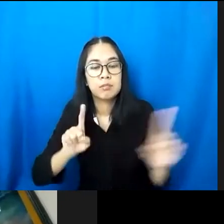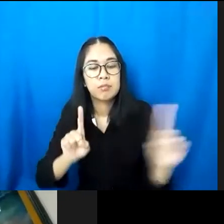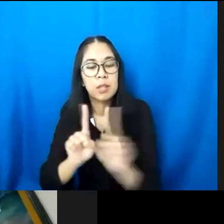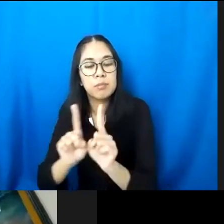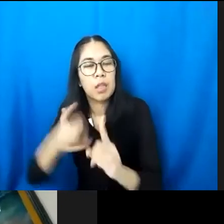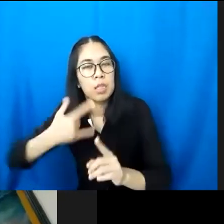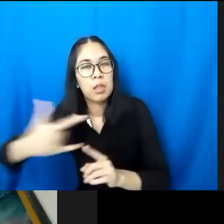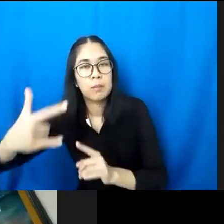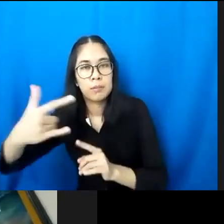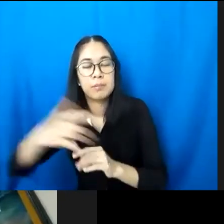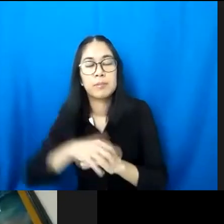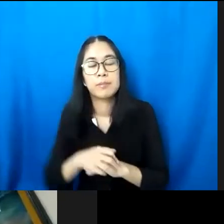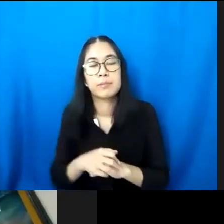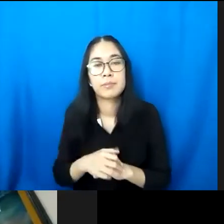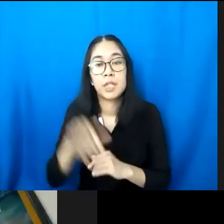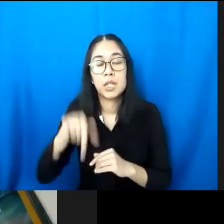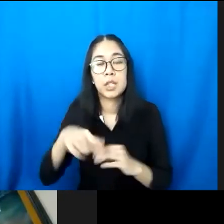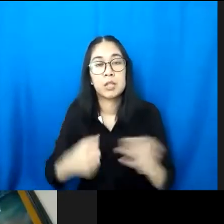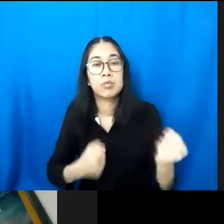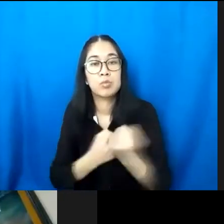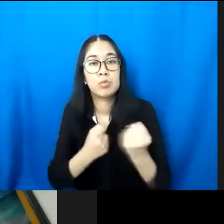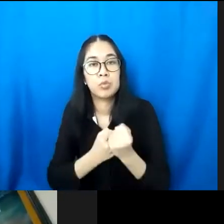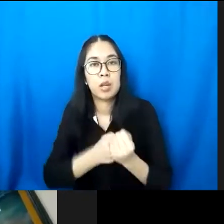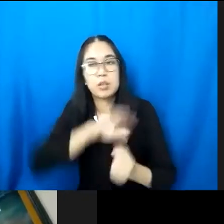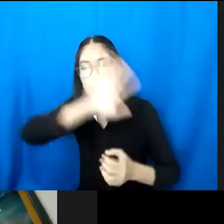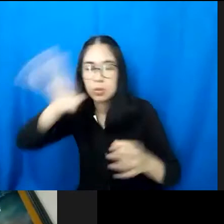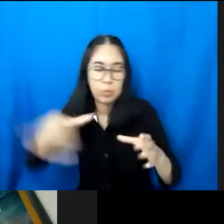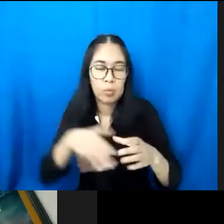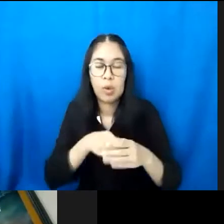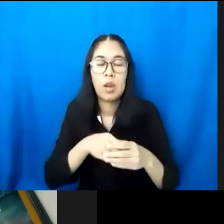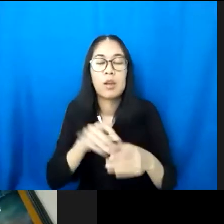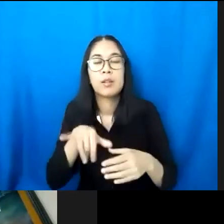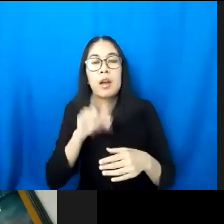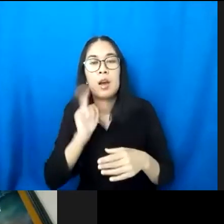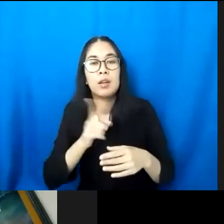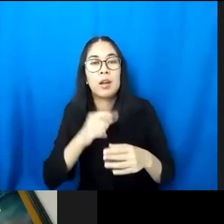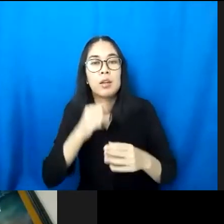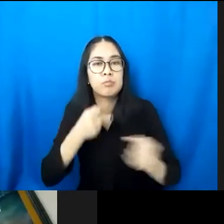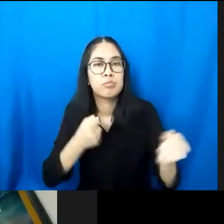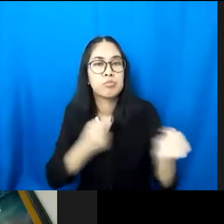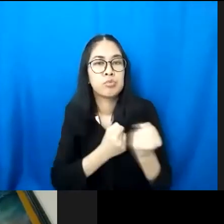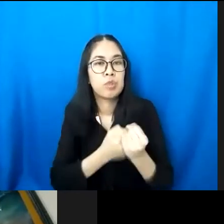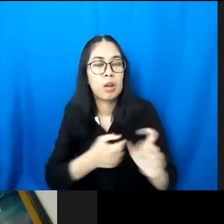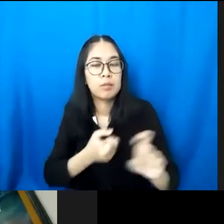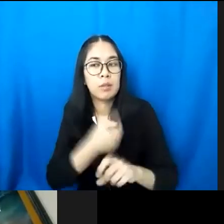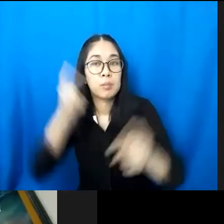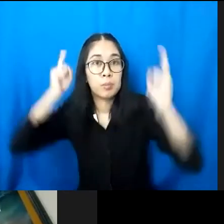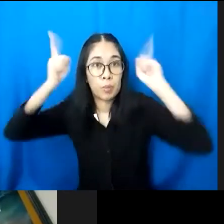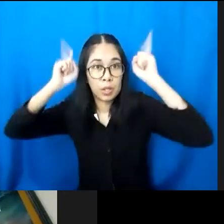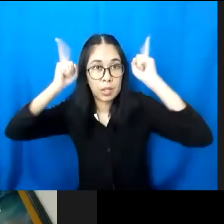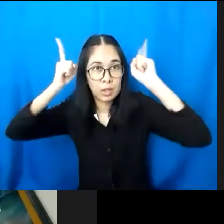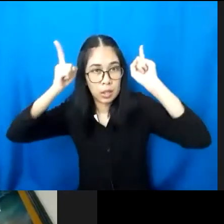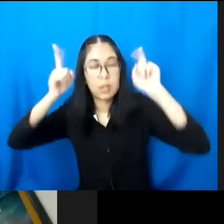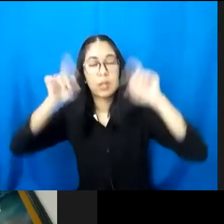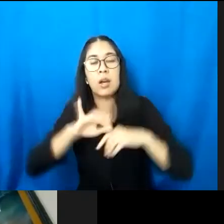ya. Oleh karena itu memang ini dukungannya dari semua pihak. Jadi ada semangat tentunya dukungan dari politik, ya. Kita akan terus